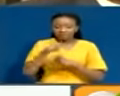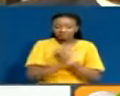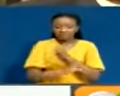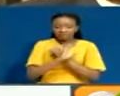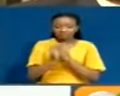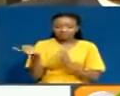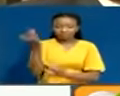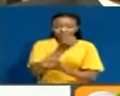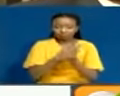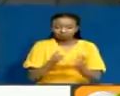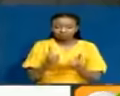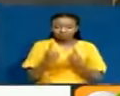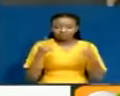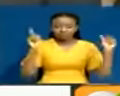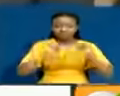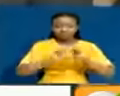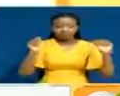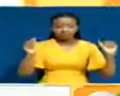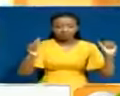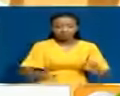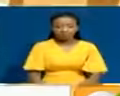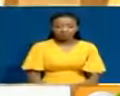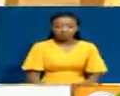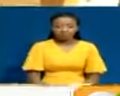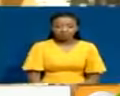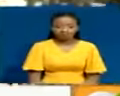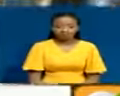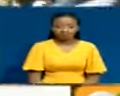to prosperity. Faiza Maganga, Runinga ya Citizen.